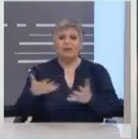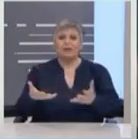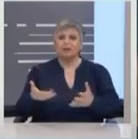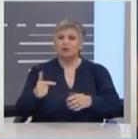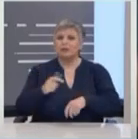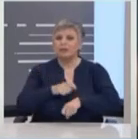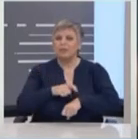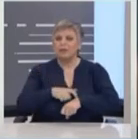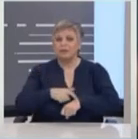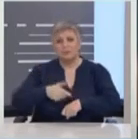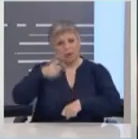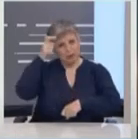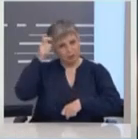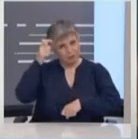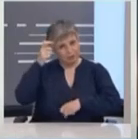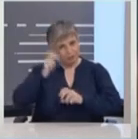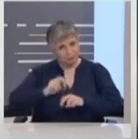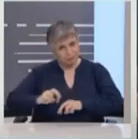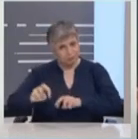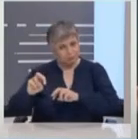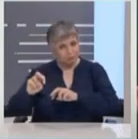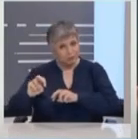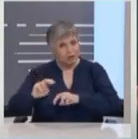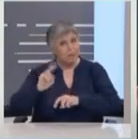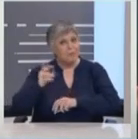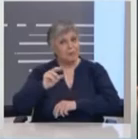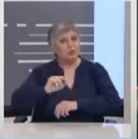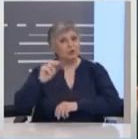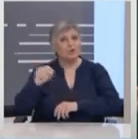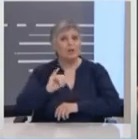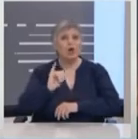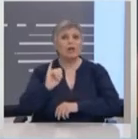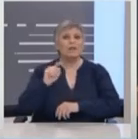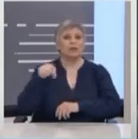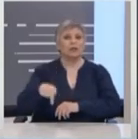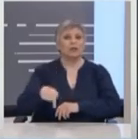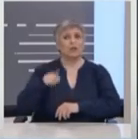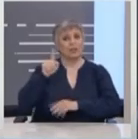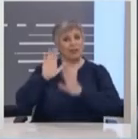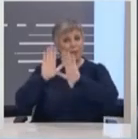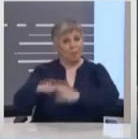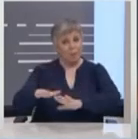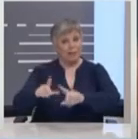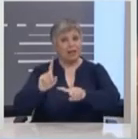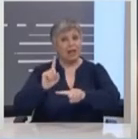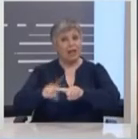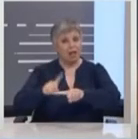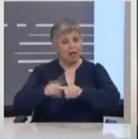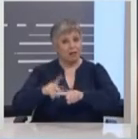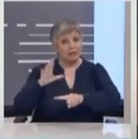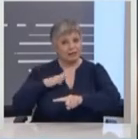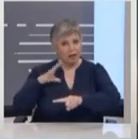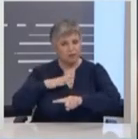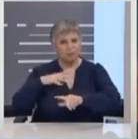να οδηγήσει και την Κύπρο στη μοίρα της Ήμβρου και της Τενέδου, όπου η πλειοψηφία των κατοίκων ήταν Έλληνες και με τα σχέδια της Τουρκίας κατάντησαν να